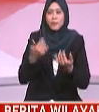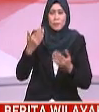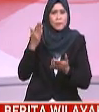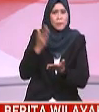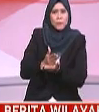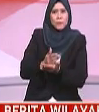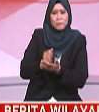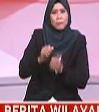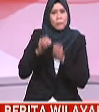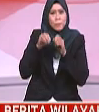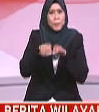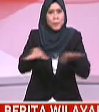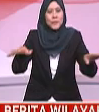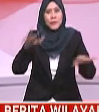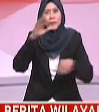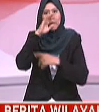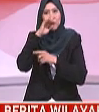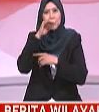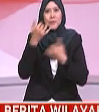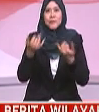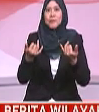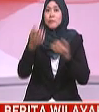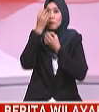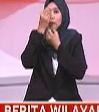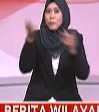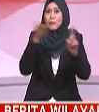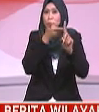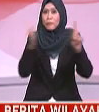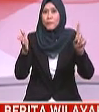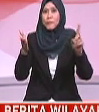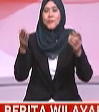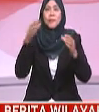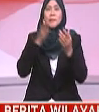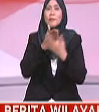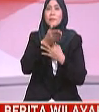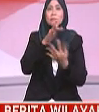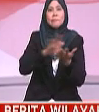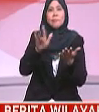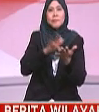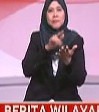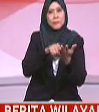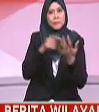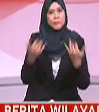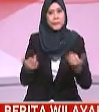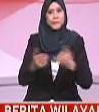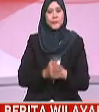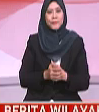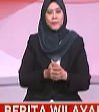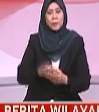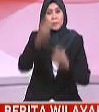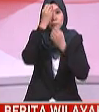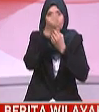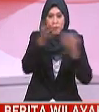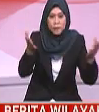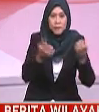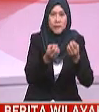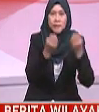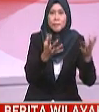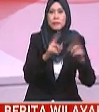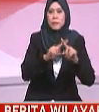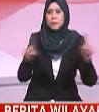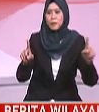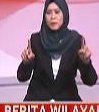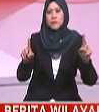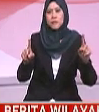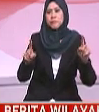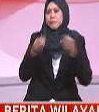dan maklumat yang diseleweng mengenai kerajaan negeri terutamanya di laman media sosial. Maklumat banyak tapi tidak tersebar